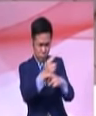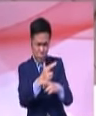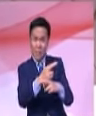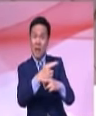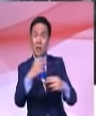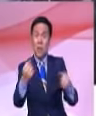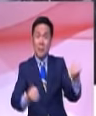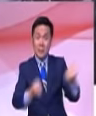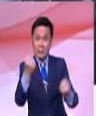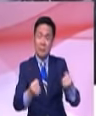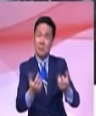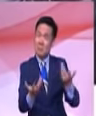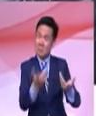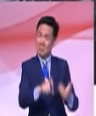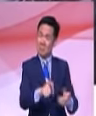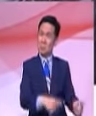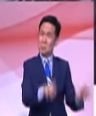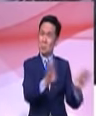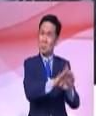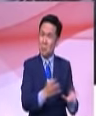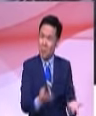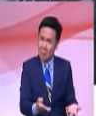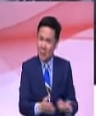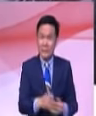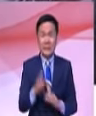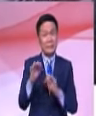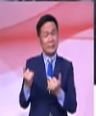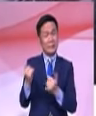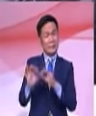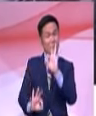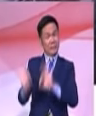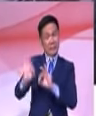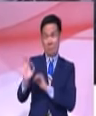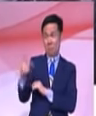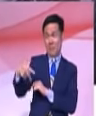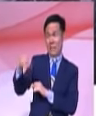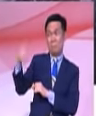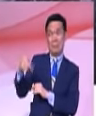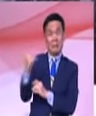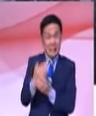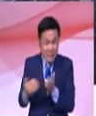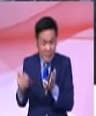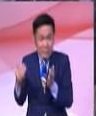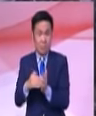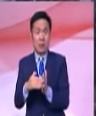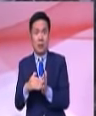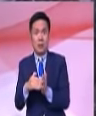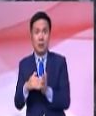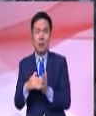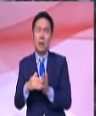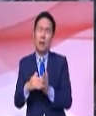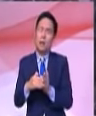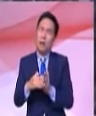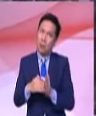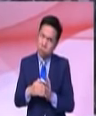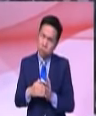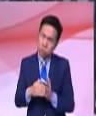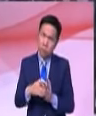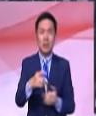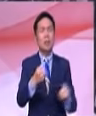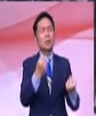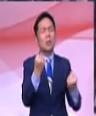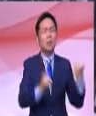terus melonjak. PKP dilaksanakan, jadi hanya akan menyusahkan pemilik kereta